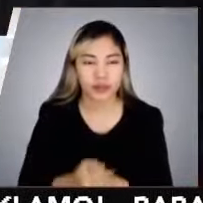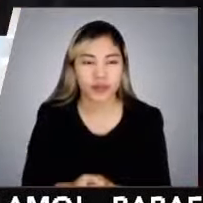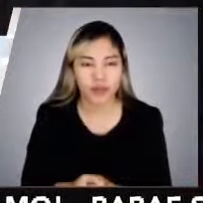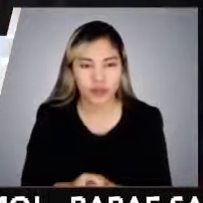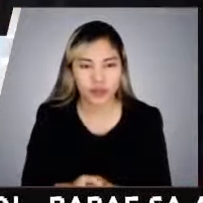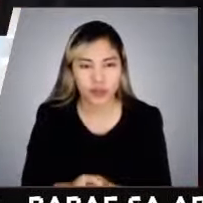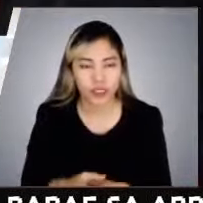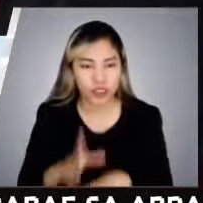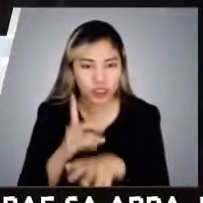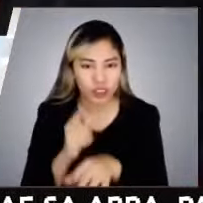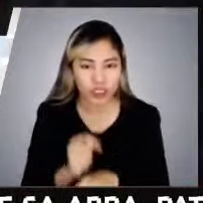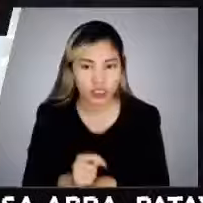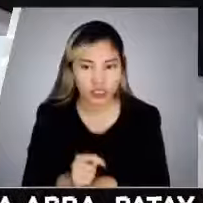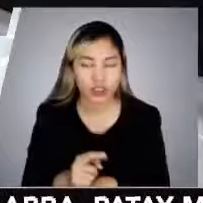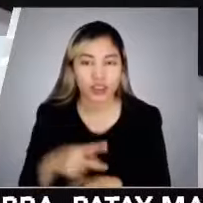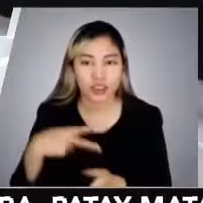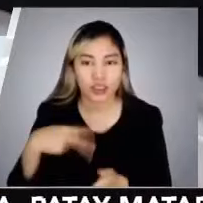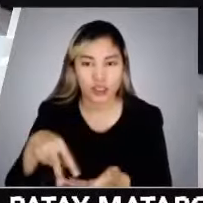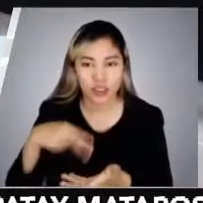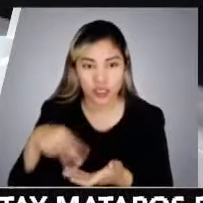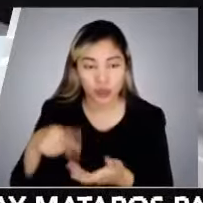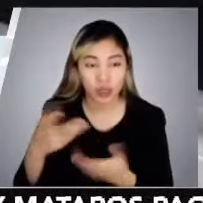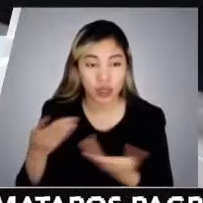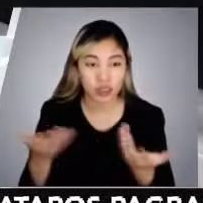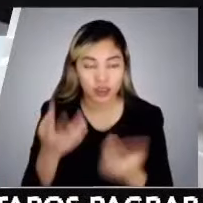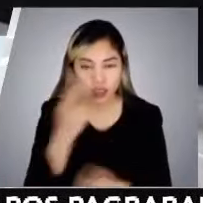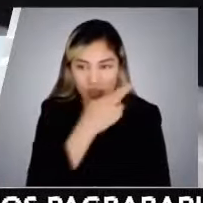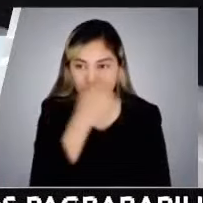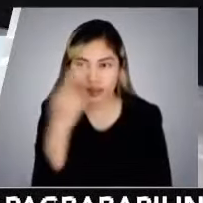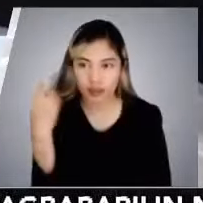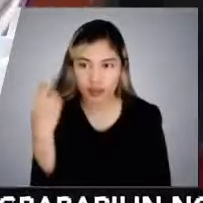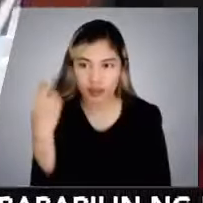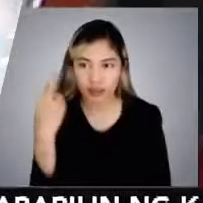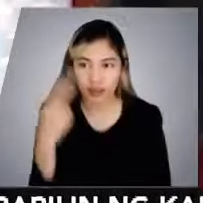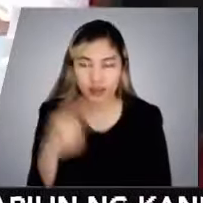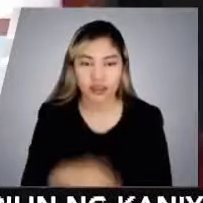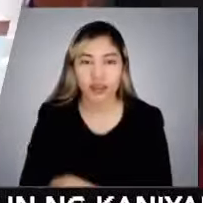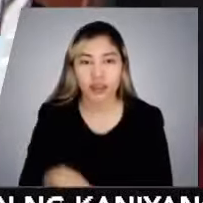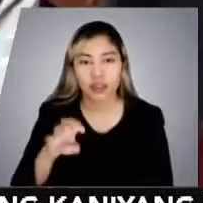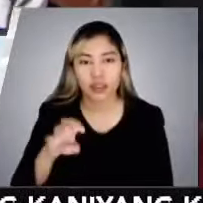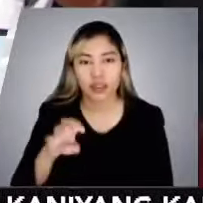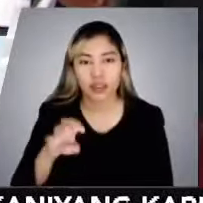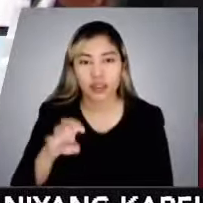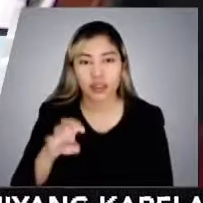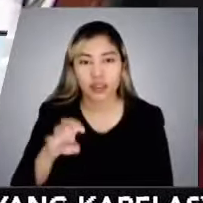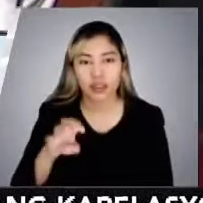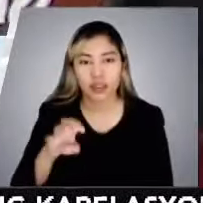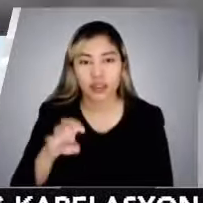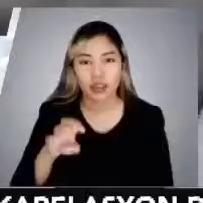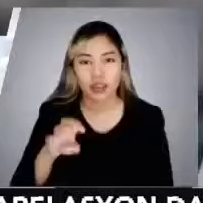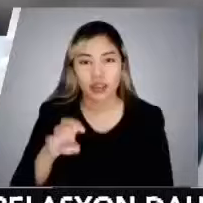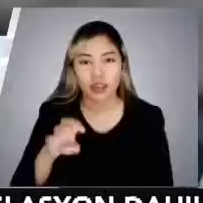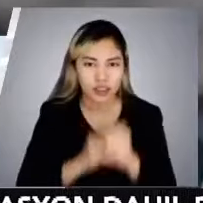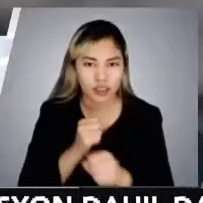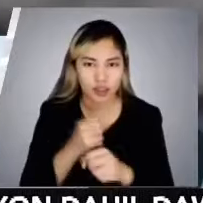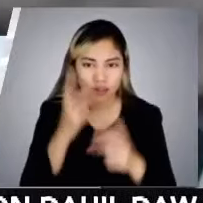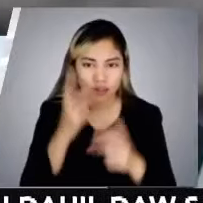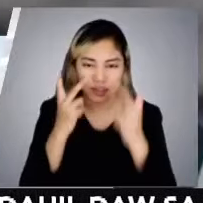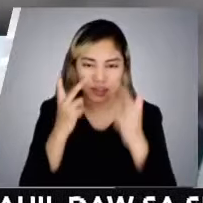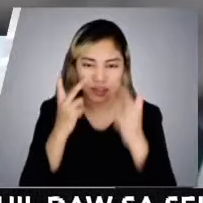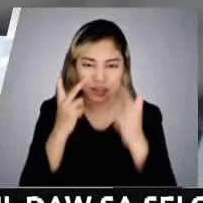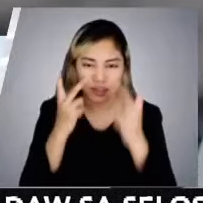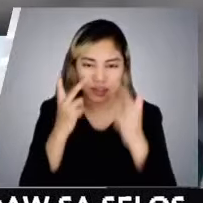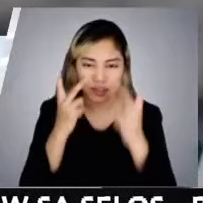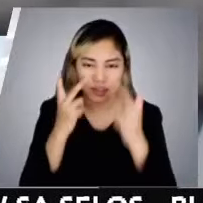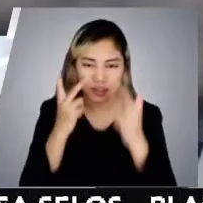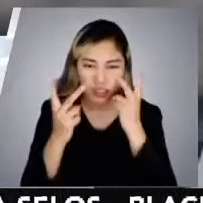sa Angon o Rizal. Si E.A. Guzman taon-taon din daw bumibisita sa puntod ng kanyang tatay kasama ang pamilya. Ang kanyang